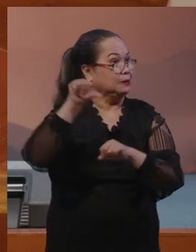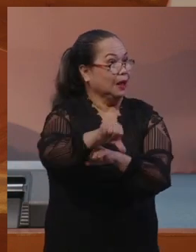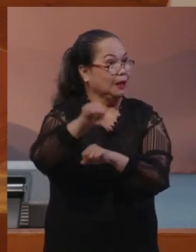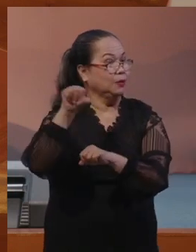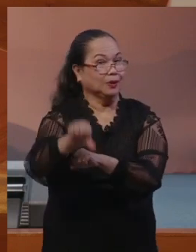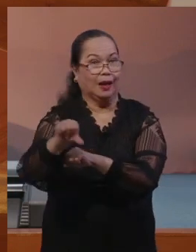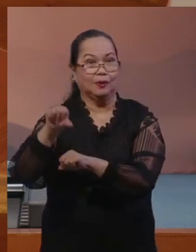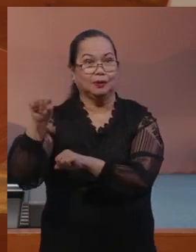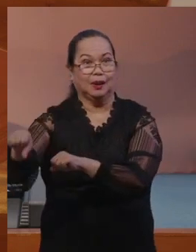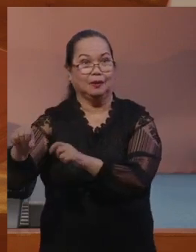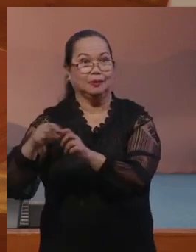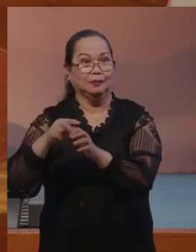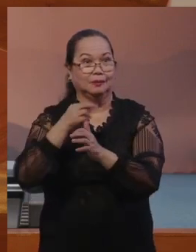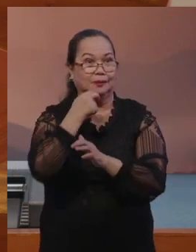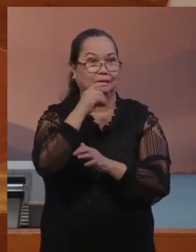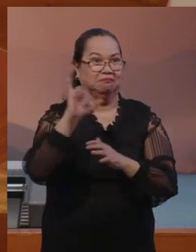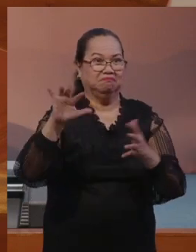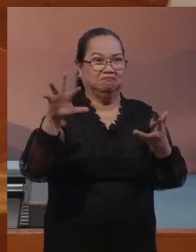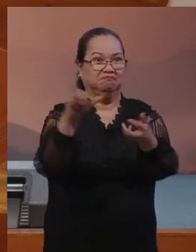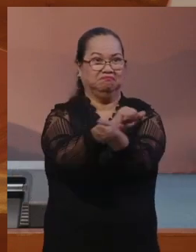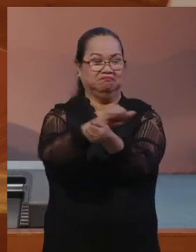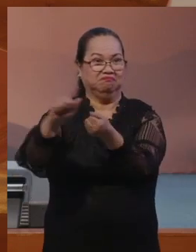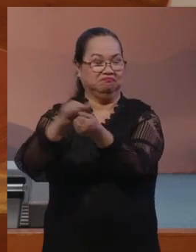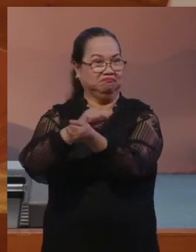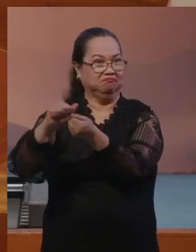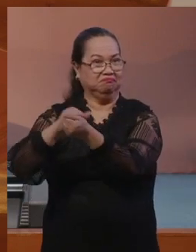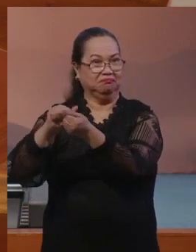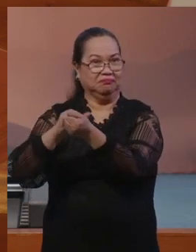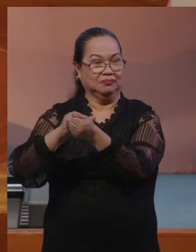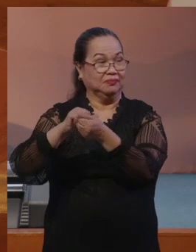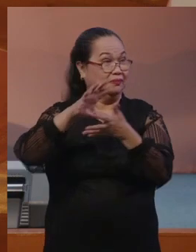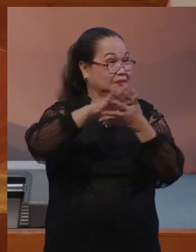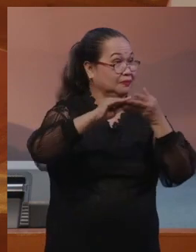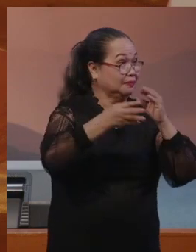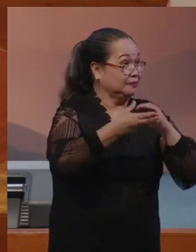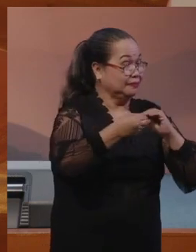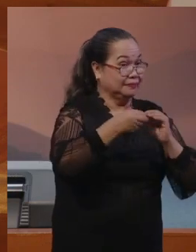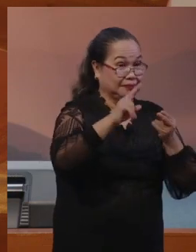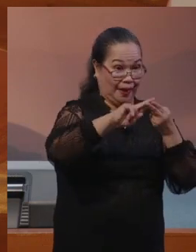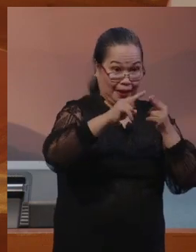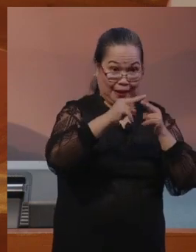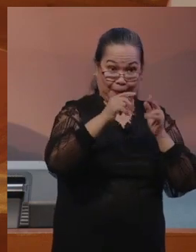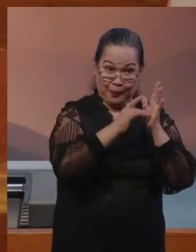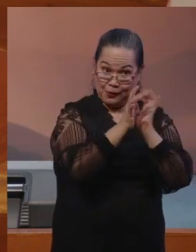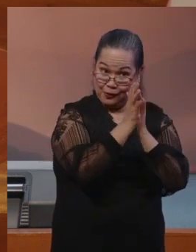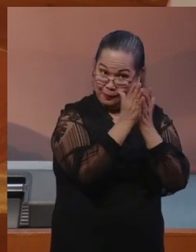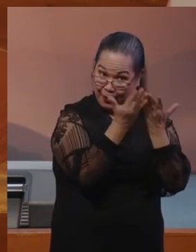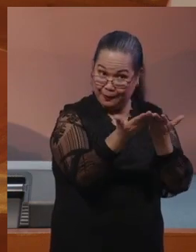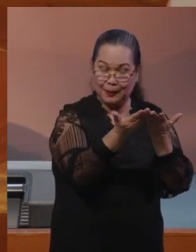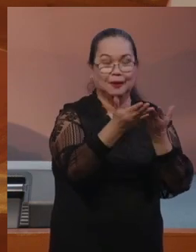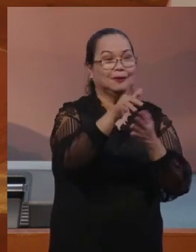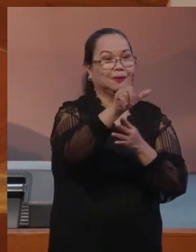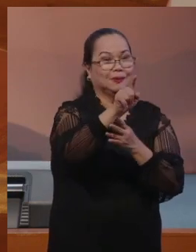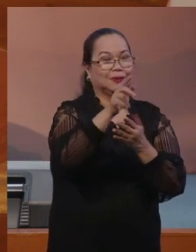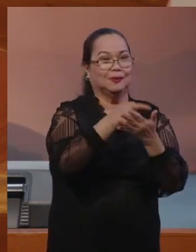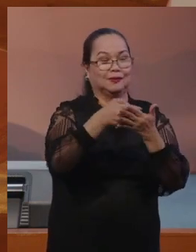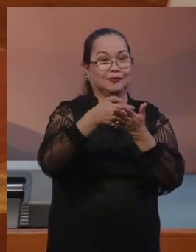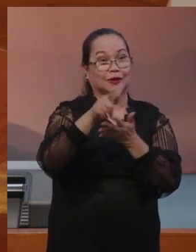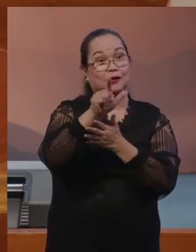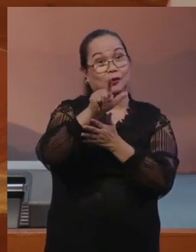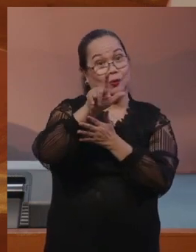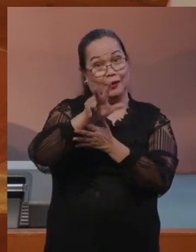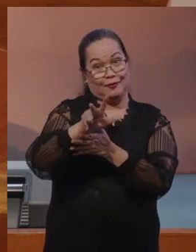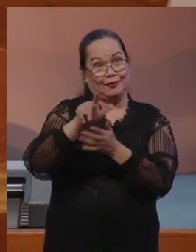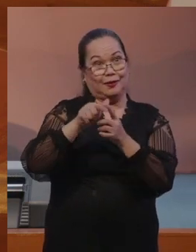you devoted to destruction. Yung kwento po na yun ay nasa Numbers 21. Verses 23